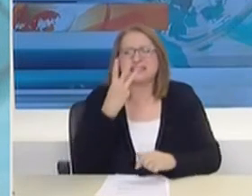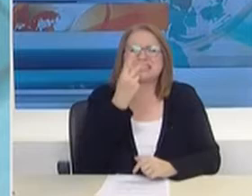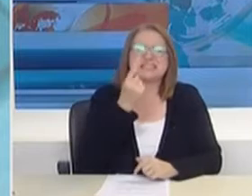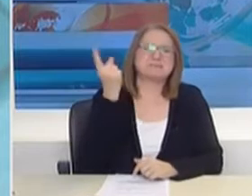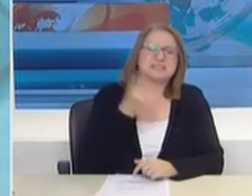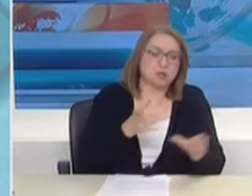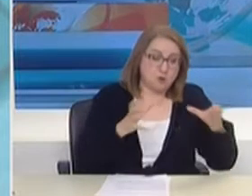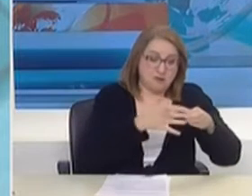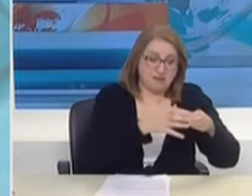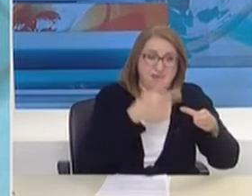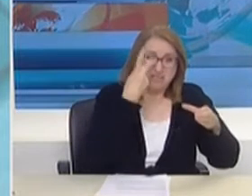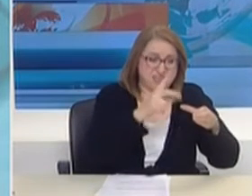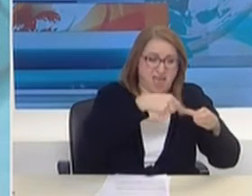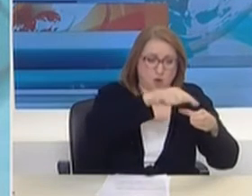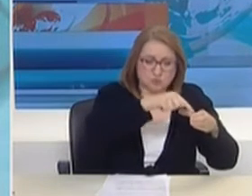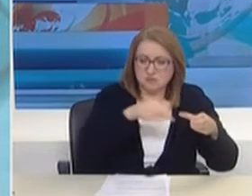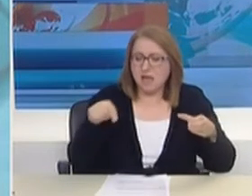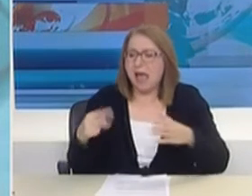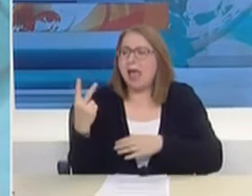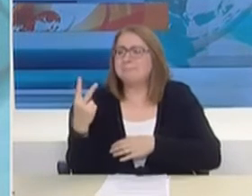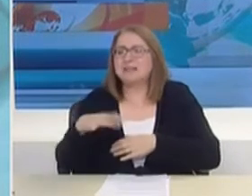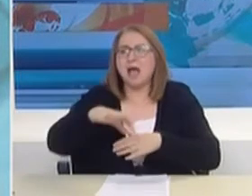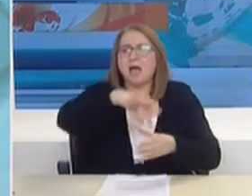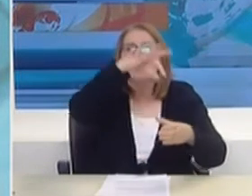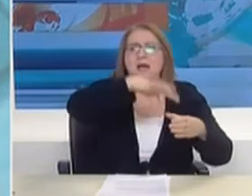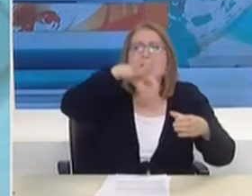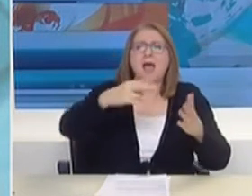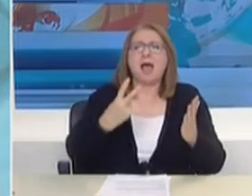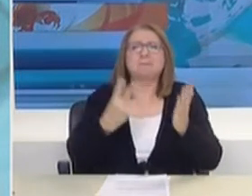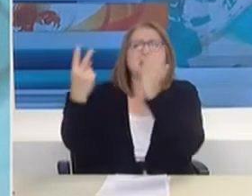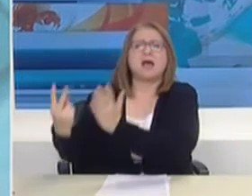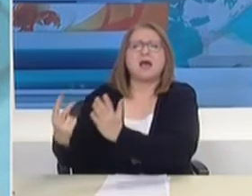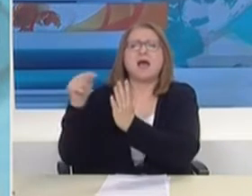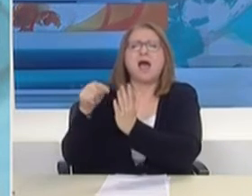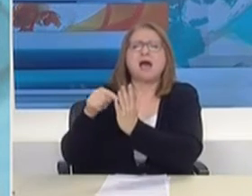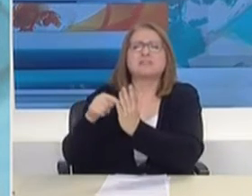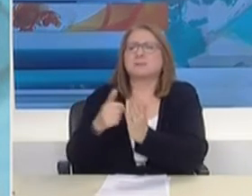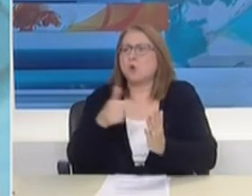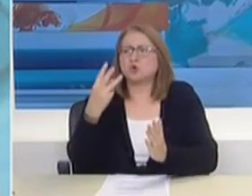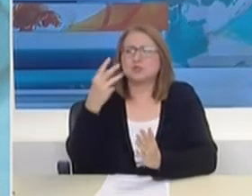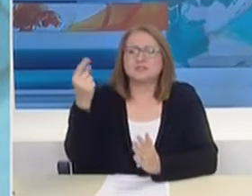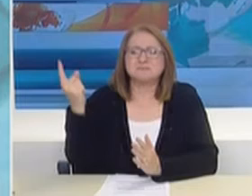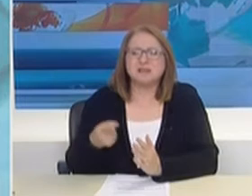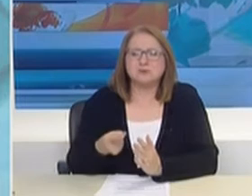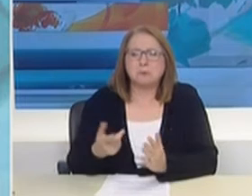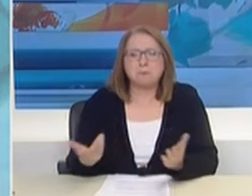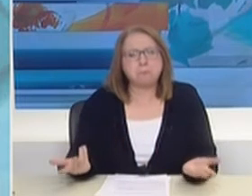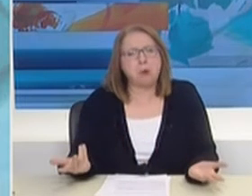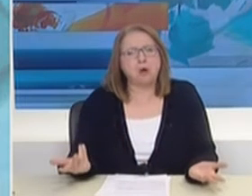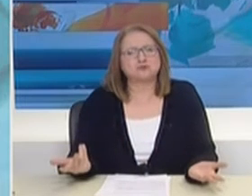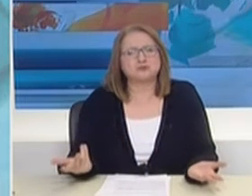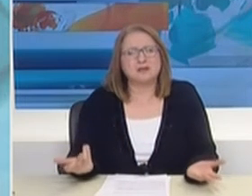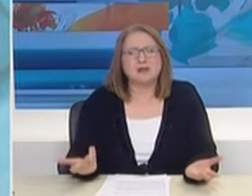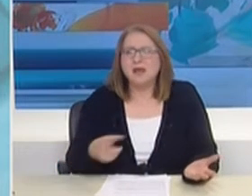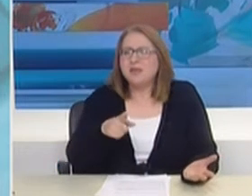διάρρειας. Διάλεξαν 200 ασθενείς, δεν ξέρω από ποιο αρχικό δείγμα, τυχαία, που σε κάποιο νοσοκομείο πήγαν. Μάλιστα.